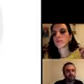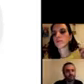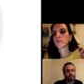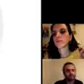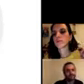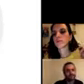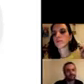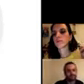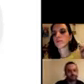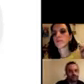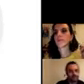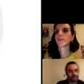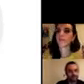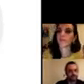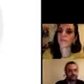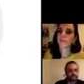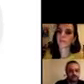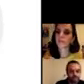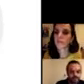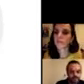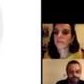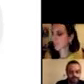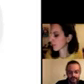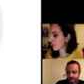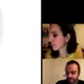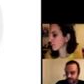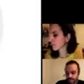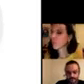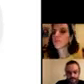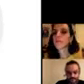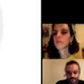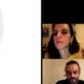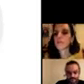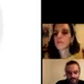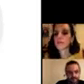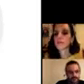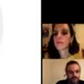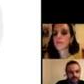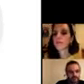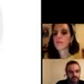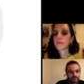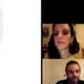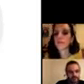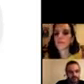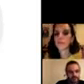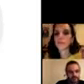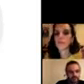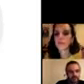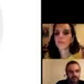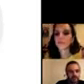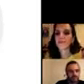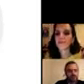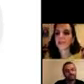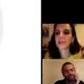bitireyim. Ekip üyelerimiz de bir kısmı da aramızda, dolayısıyla benim kaçırdığım yerler ve soru cevapta kendilerinin katkılarını